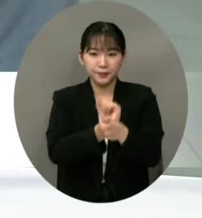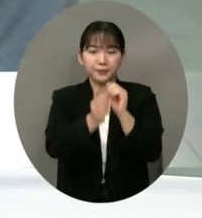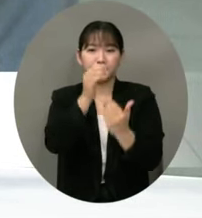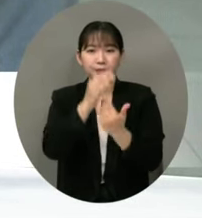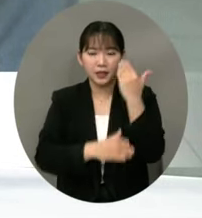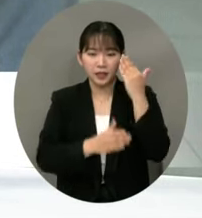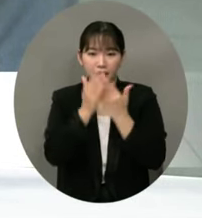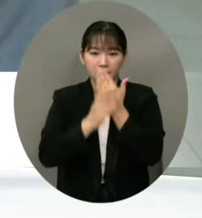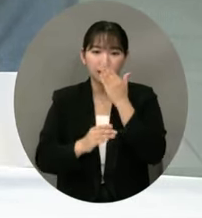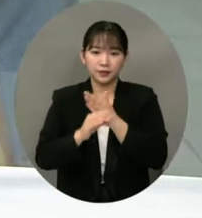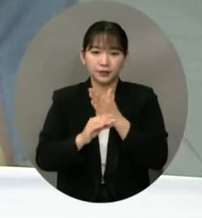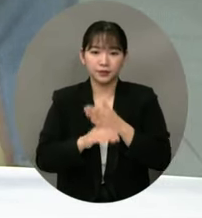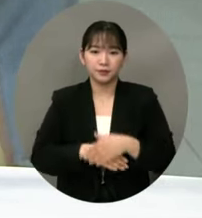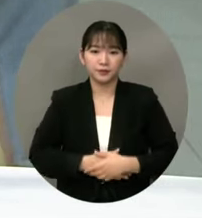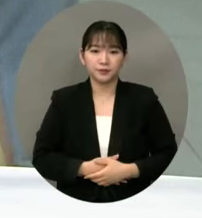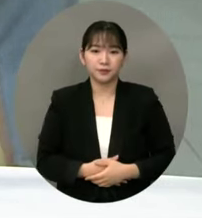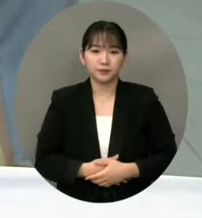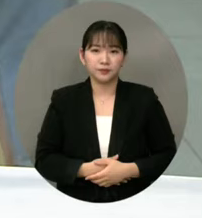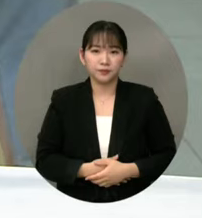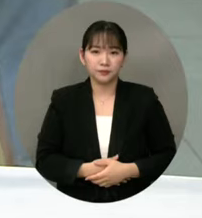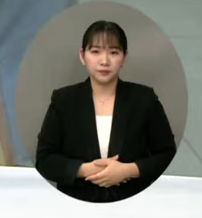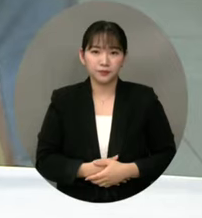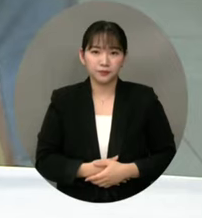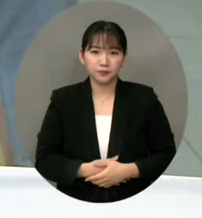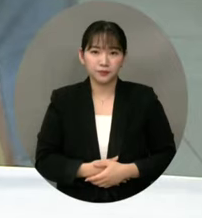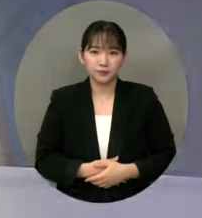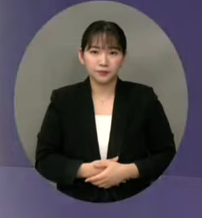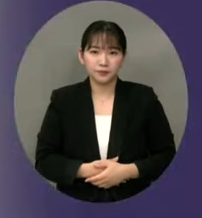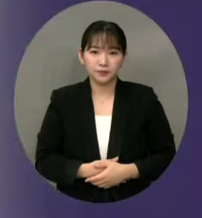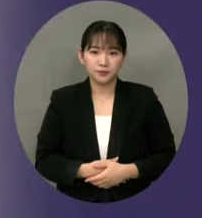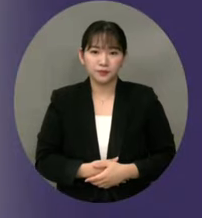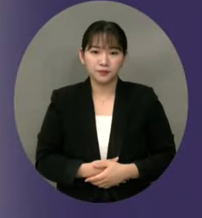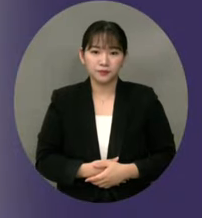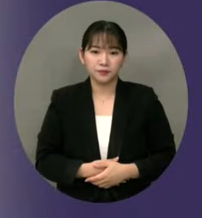사례가 이어지고 있습니다. 김담비 기자가 취재했습니다.